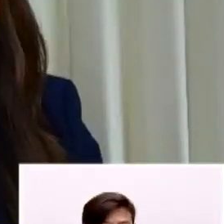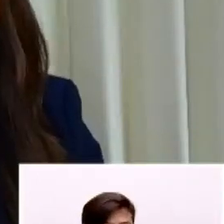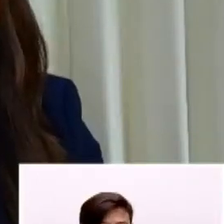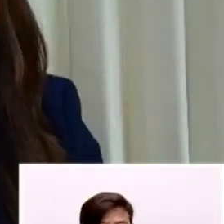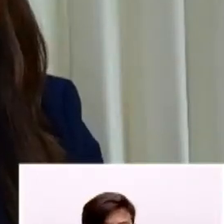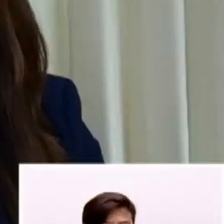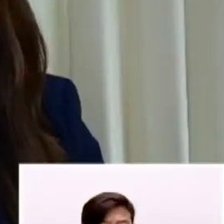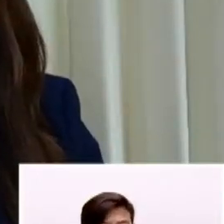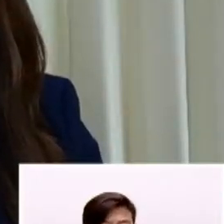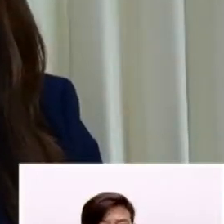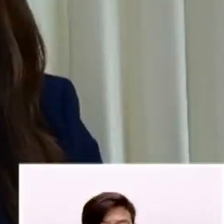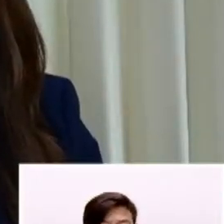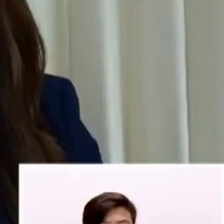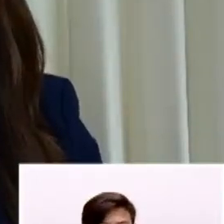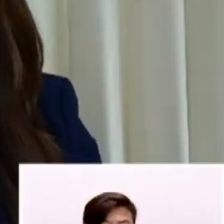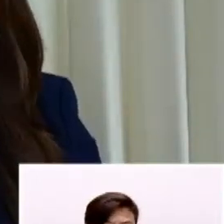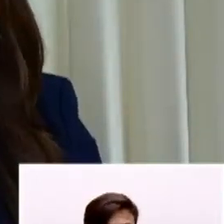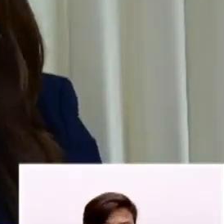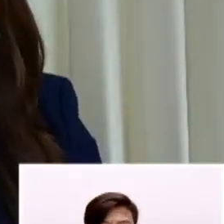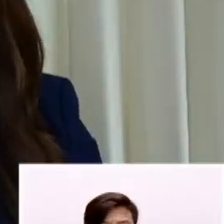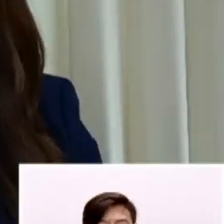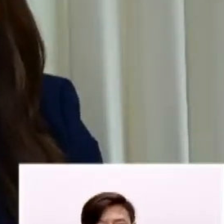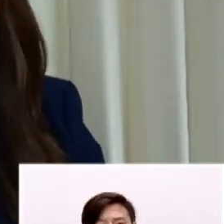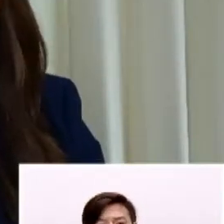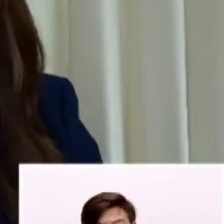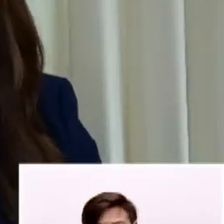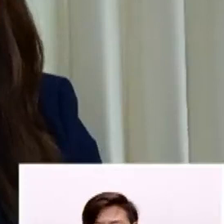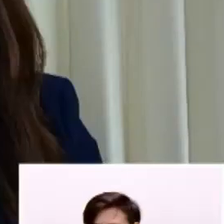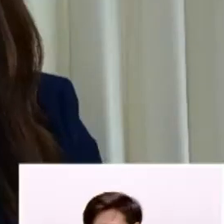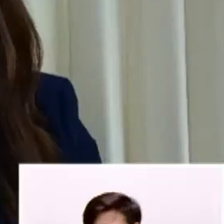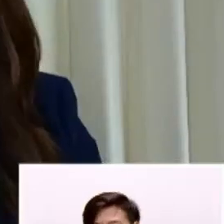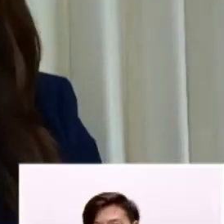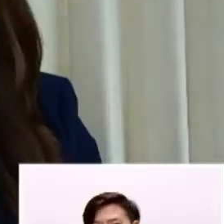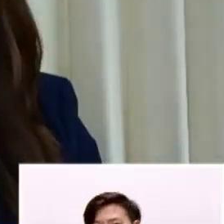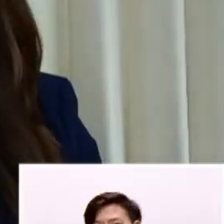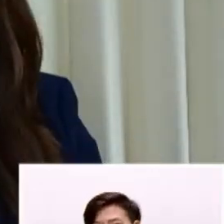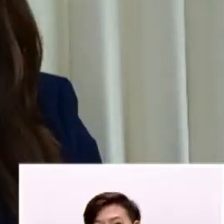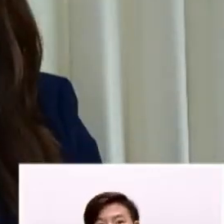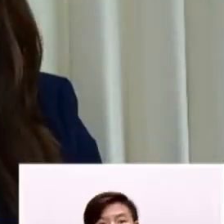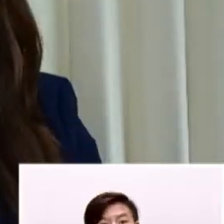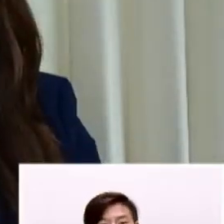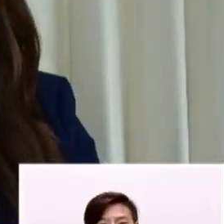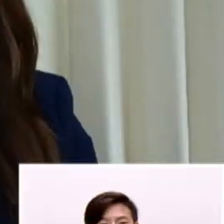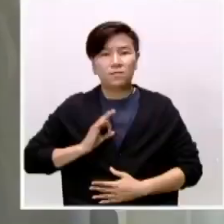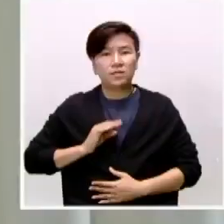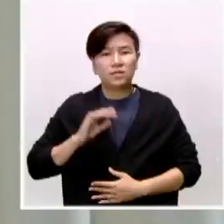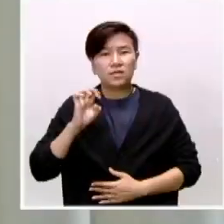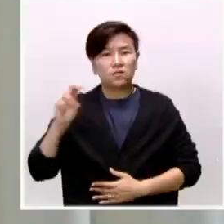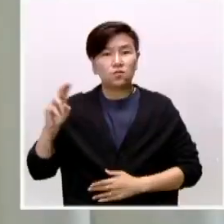ติมและจะหนุนให้ยูเครนได้รับสถานะผู้สมัครเข้าเป็นสมาชิก EU ทันทีด้วยค่ะติดตามรายละเอียดพร้อมๆกันนะคะ เลยค่ะ